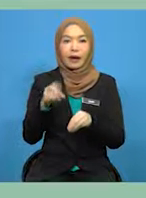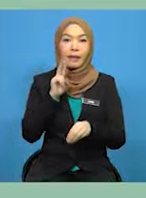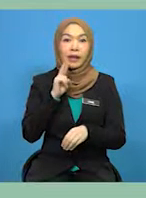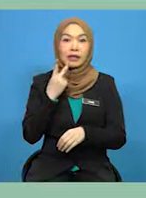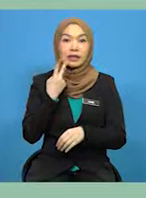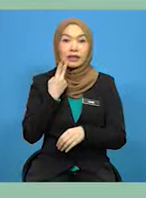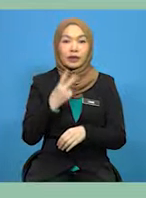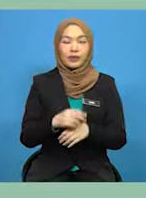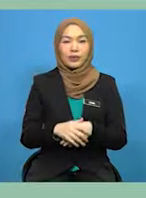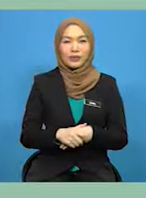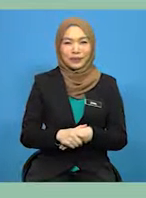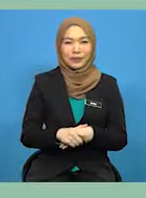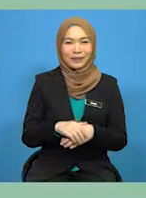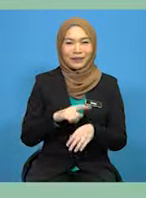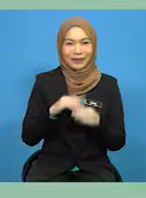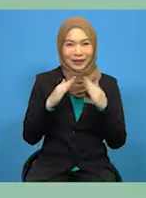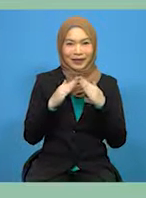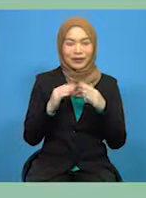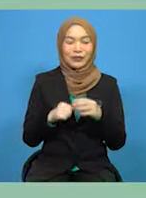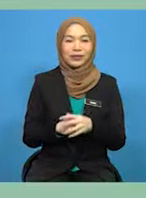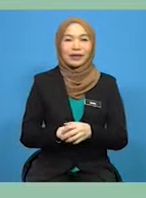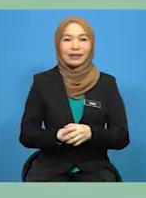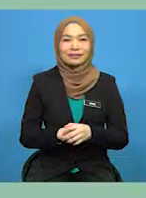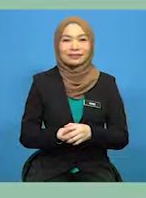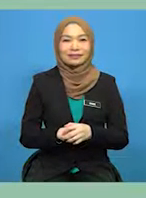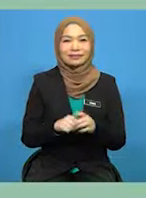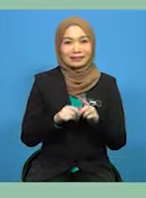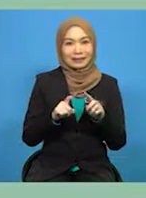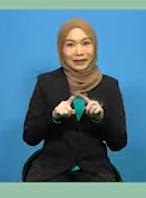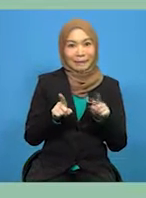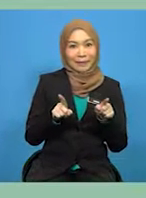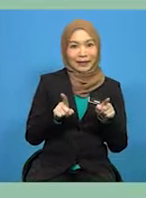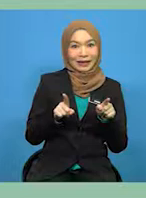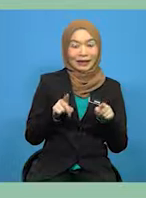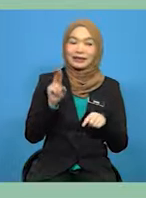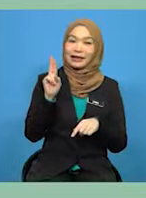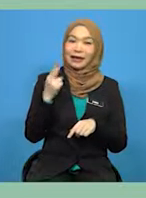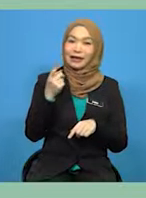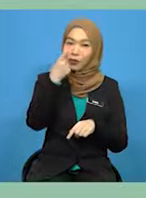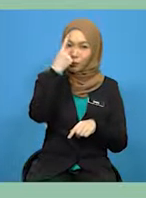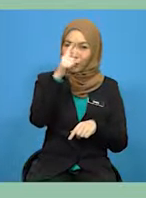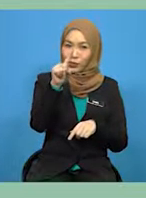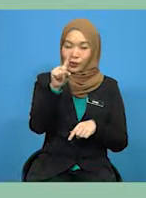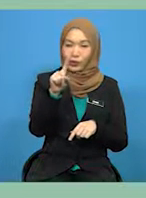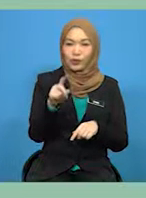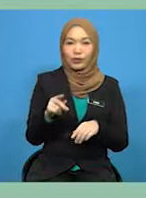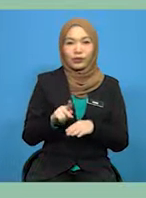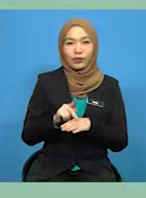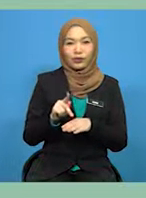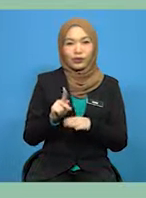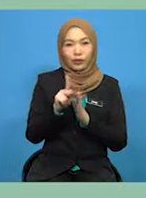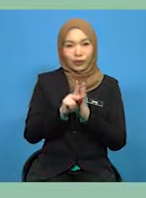secara kecil-kecilan. Tapi ianya hanya untuk kegunaan sendiri dan